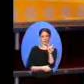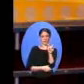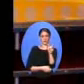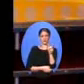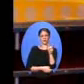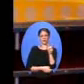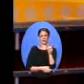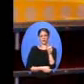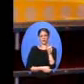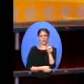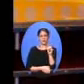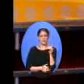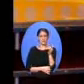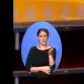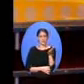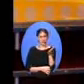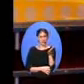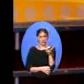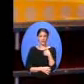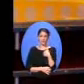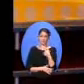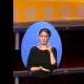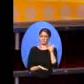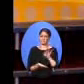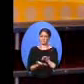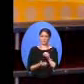אני למשל, מהרגע הראשון,